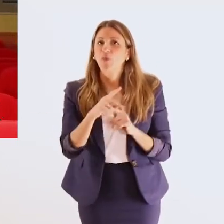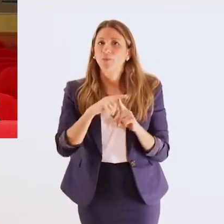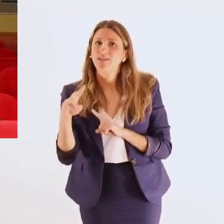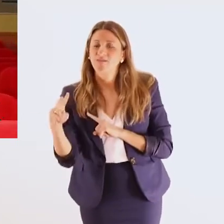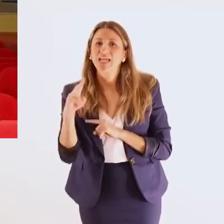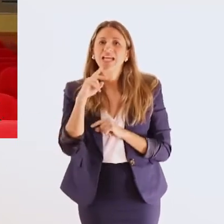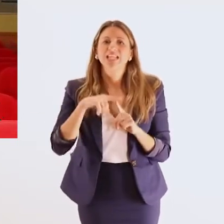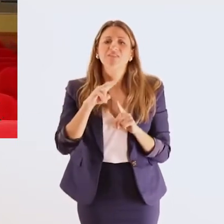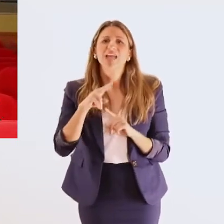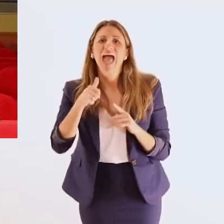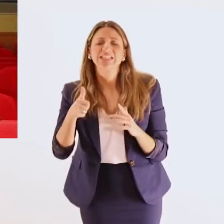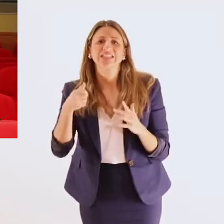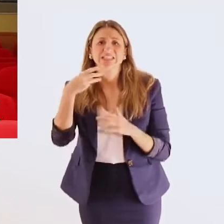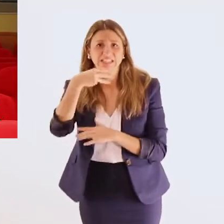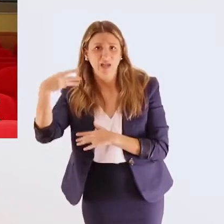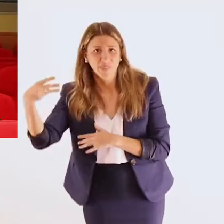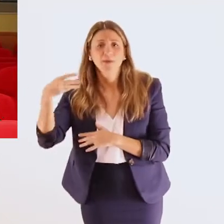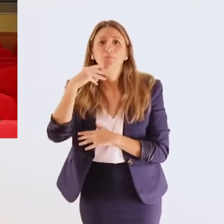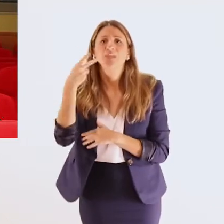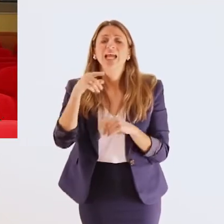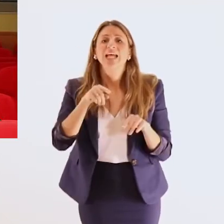Υπότιτλοι AUTHORWAVE